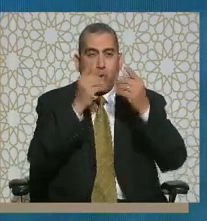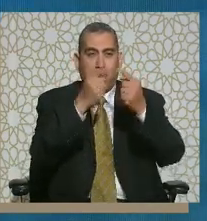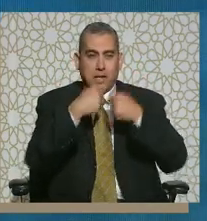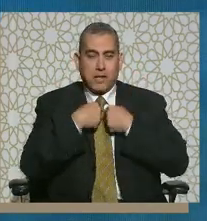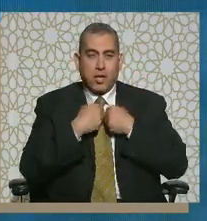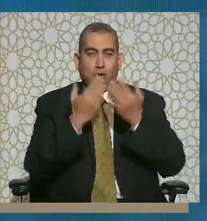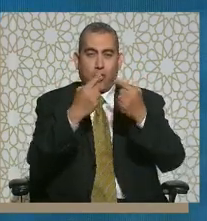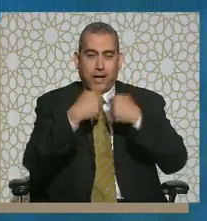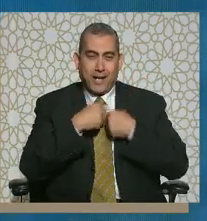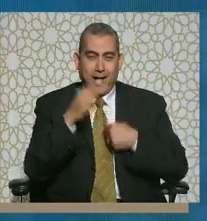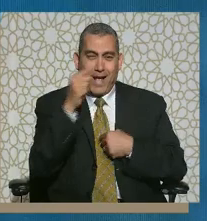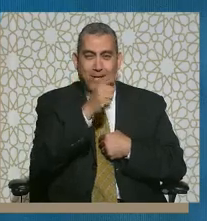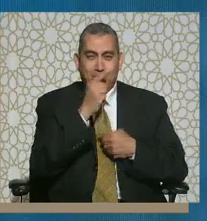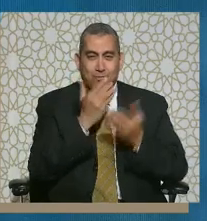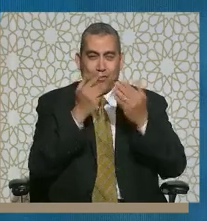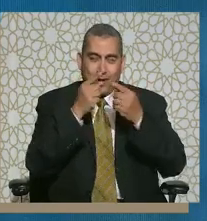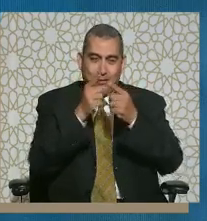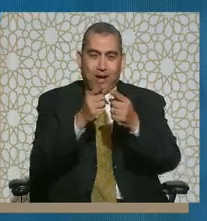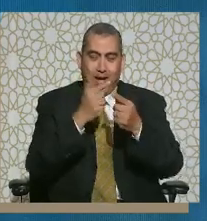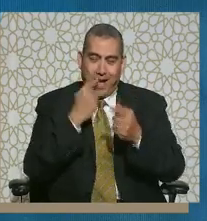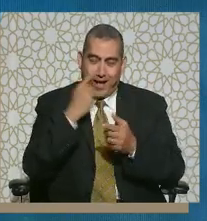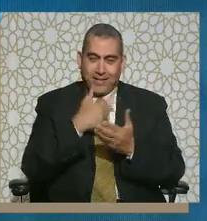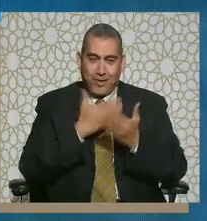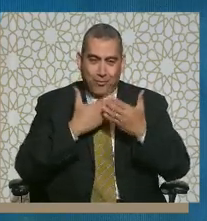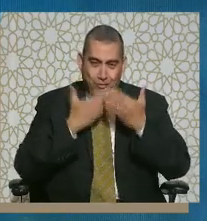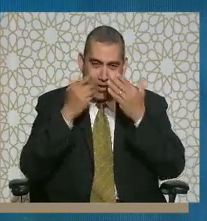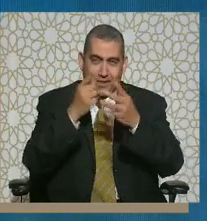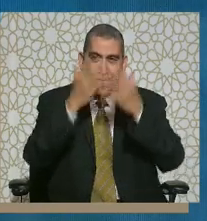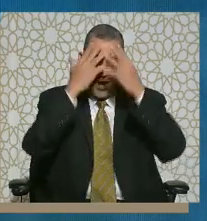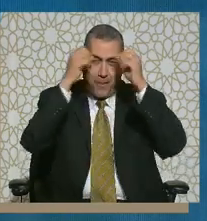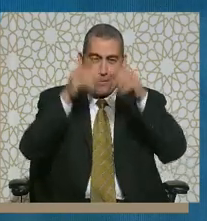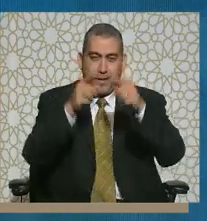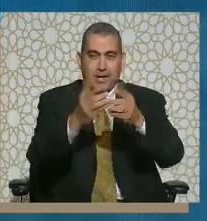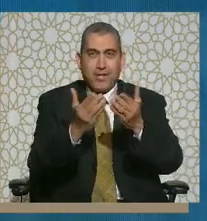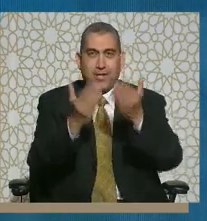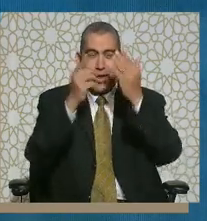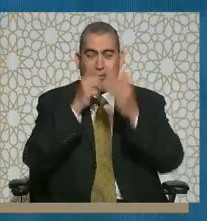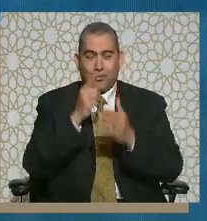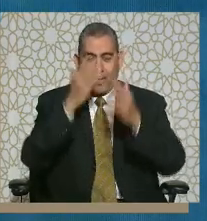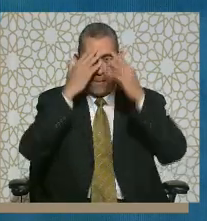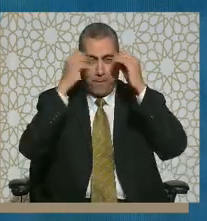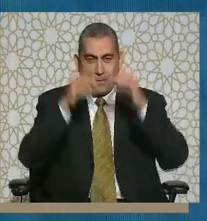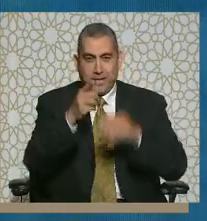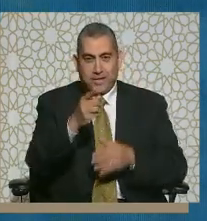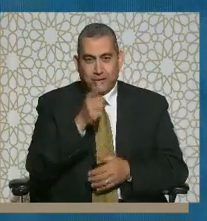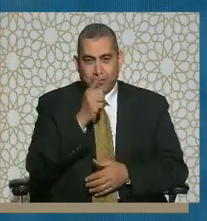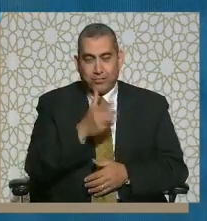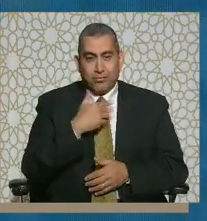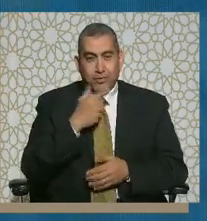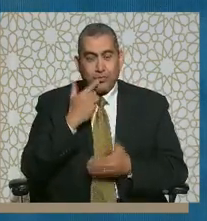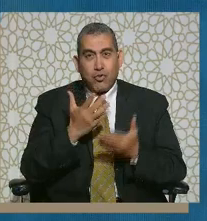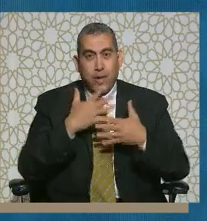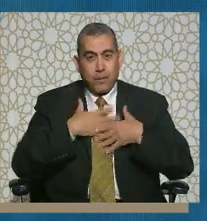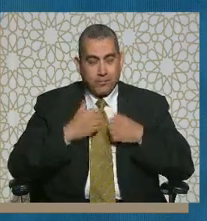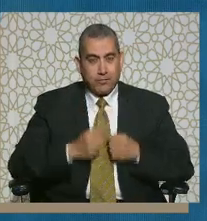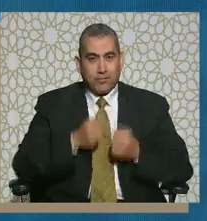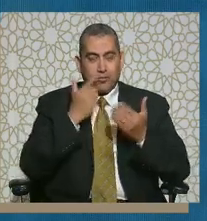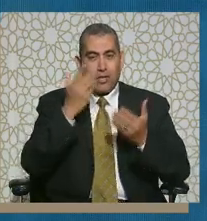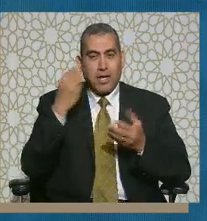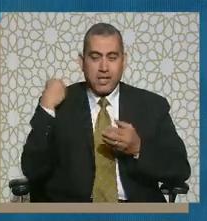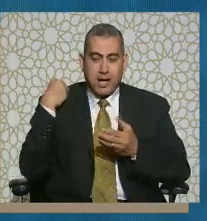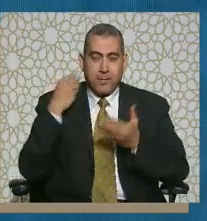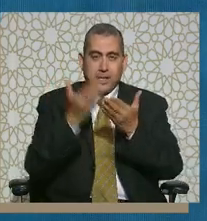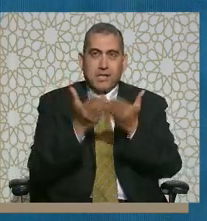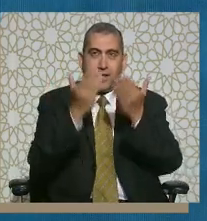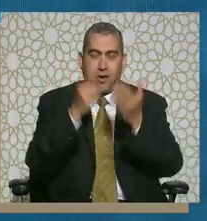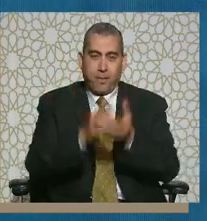انا. بدعي لحضرتك والله ربنا يبارك لك. ربنا طيب. يبارك لك يا رب ويجعلهم يعملوا معانا في الزر حفلات حضرتك يا